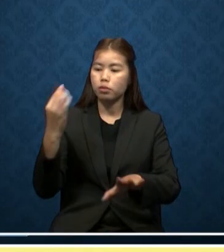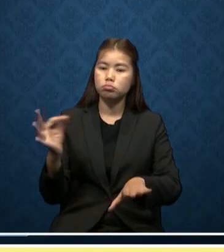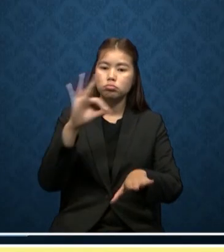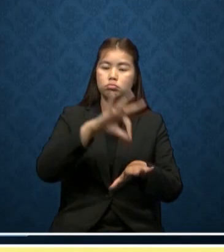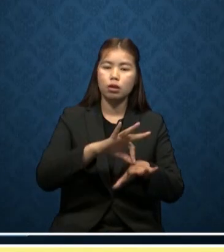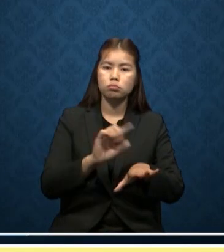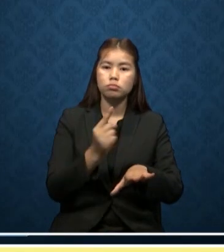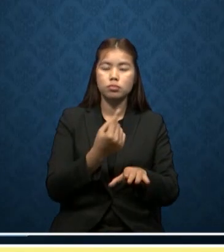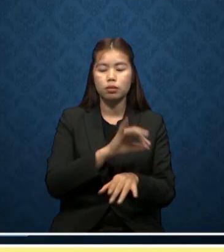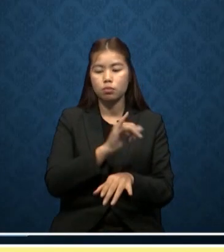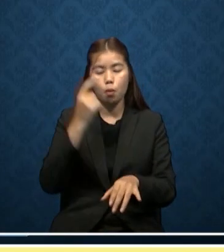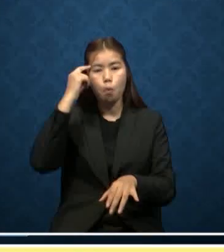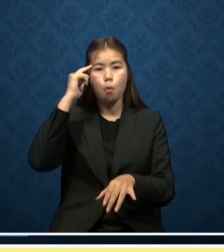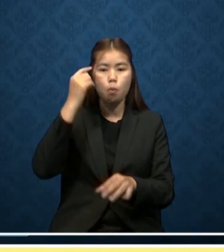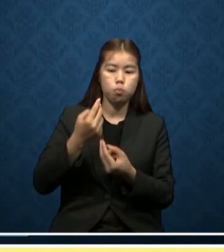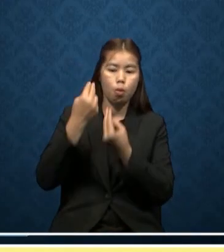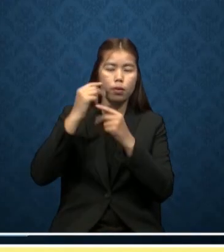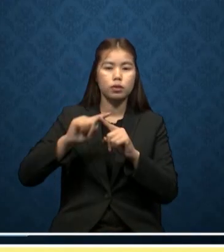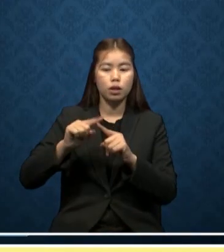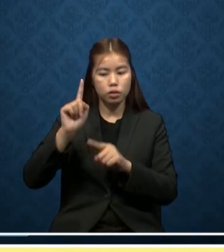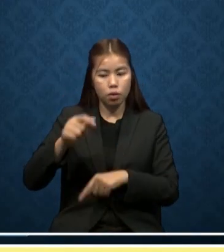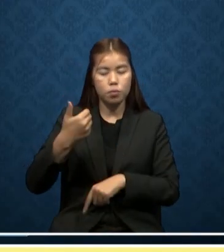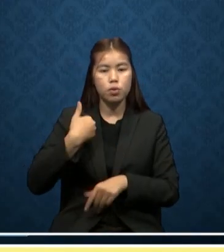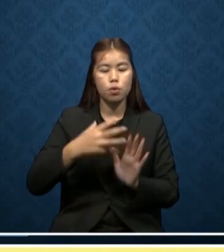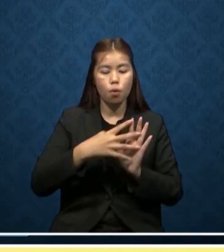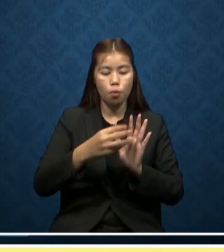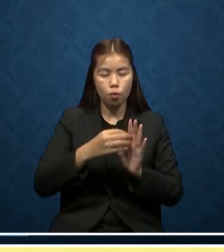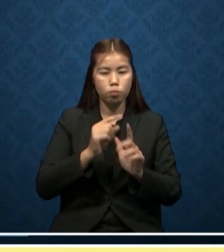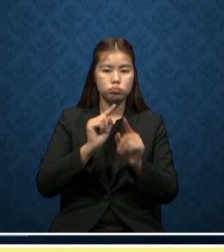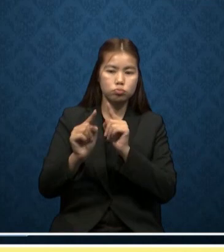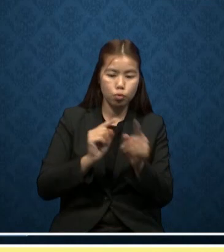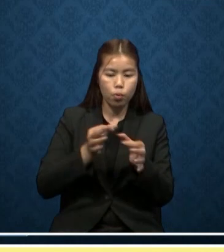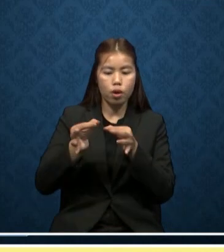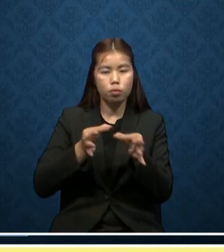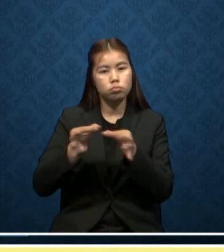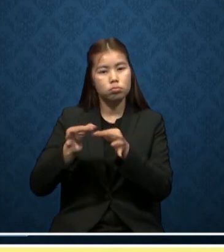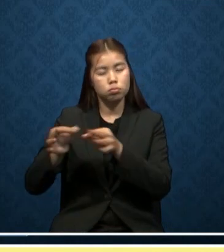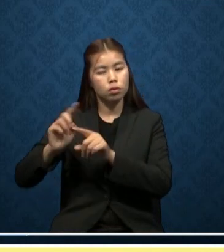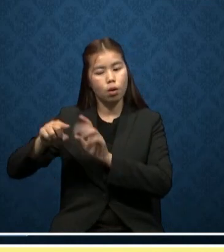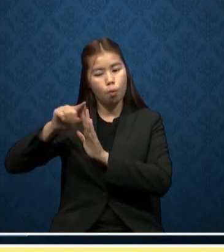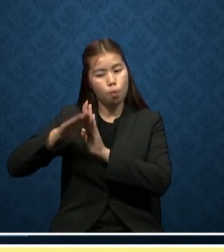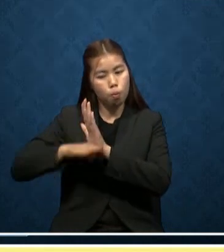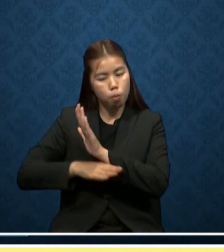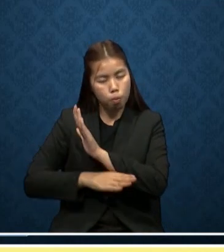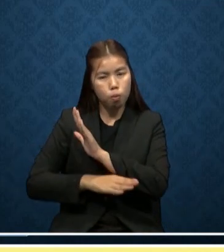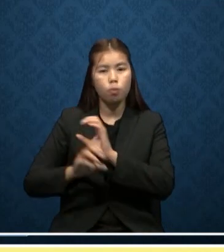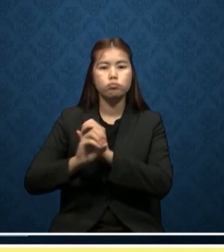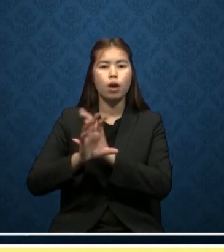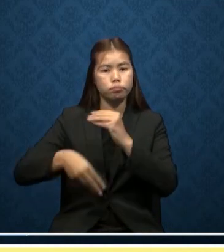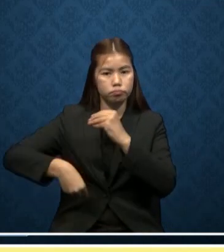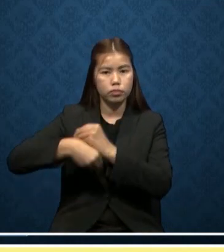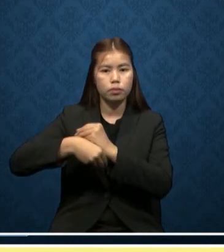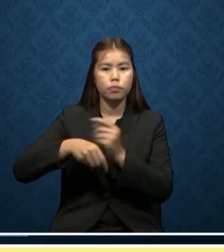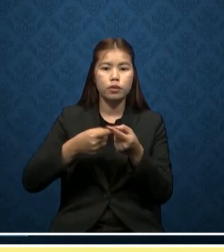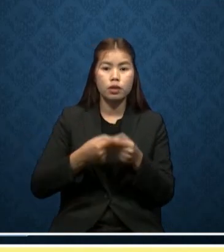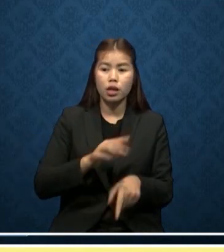ที่ต้องมีการอบรมชี้แจงทำความเข้าใจในเรื่องเนี้ยให้มากขึ้นนะครับนะฮะแต่คิดว่าอบรมที